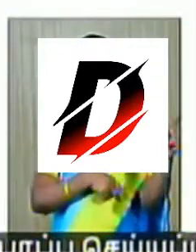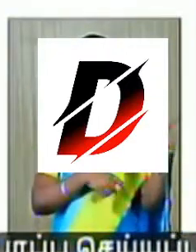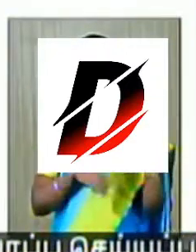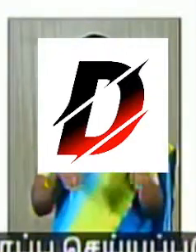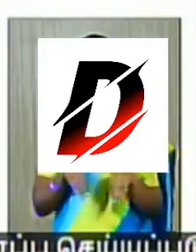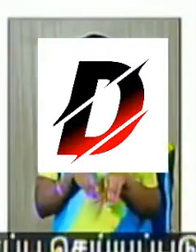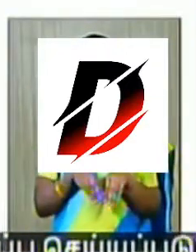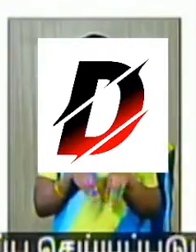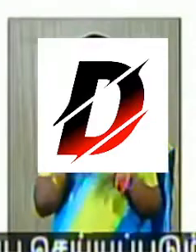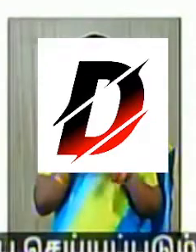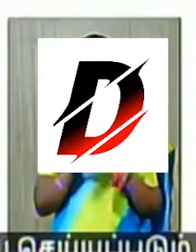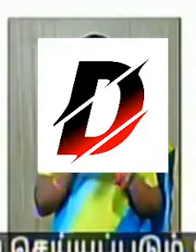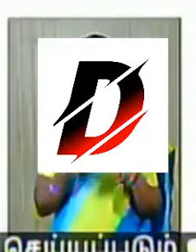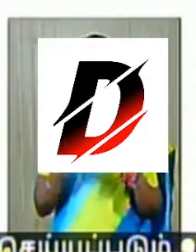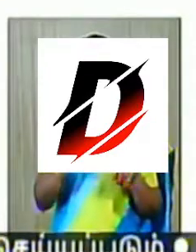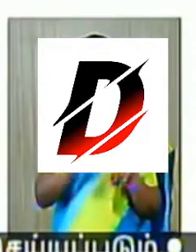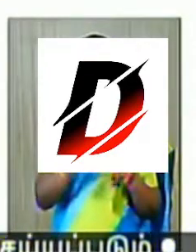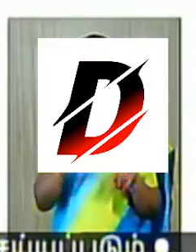எடுத்து எழுதியாச்சாங்க.